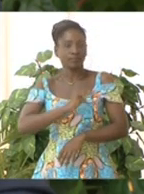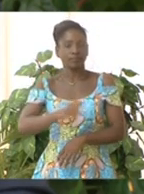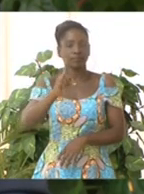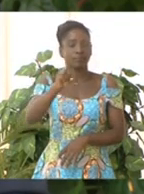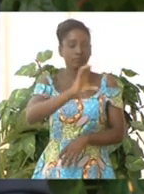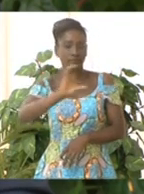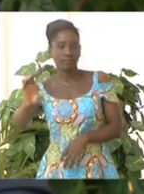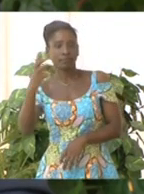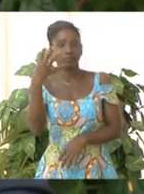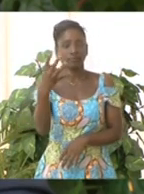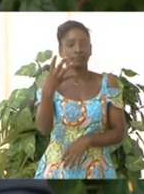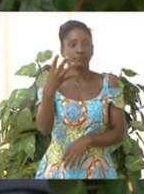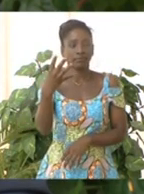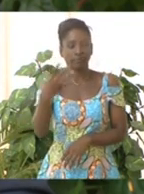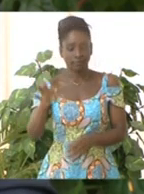Votants,